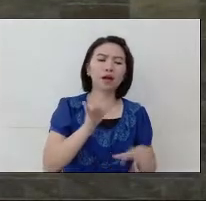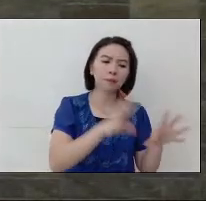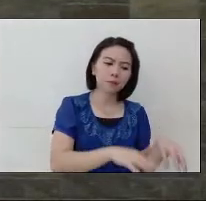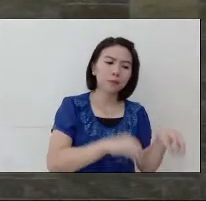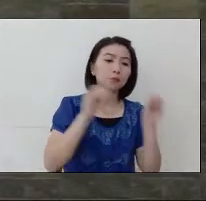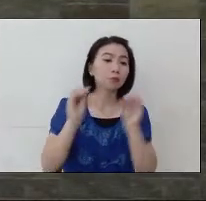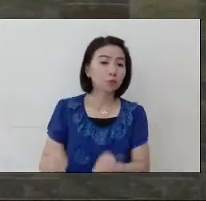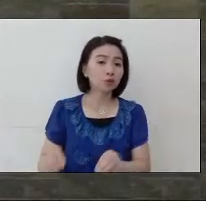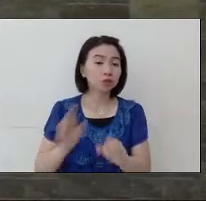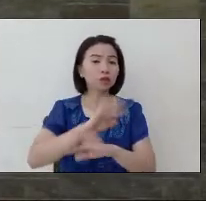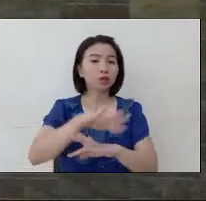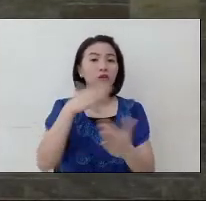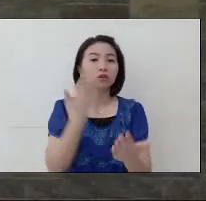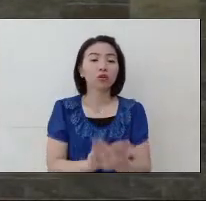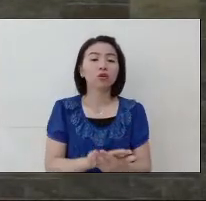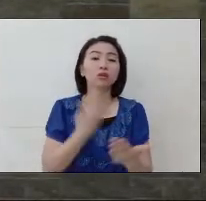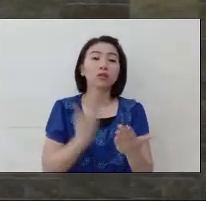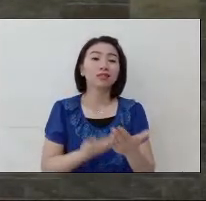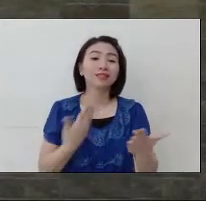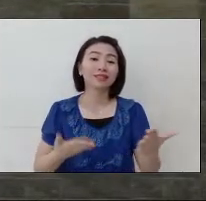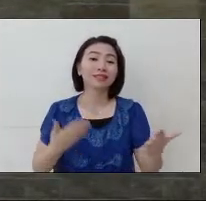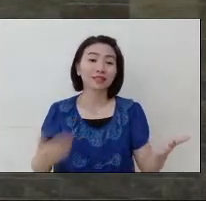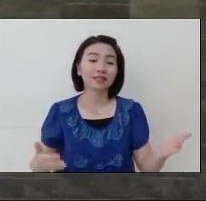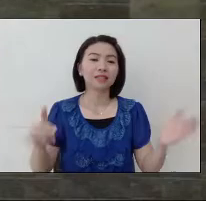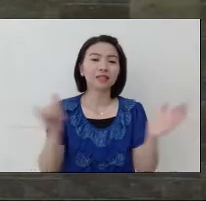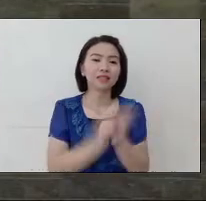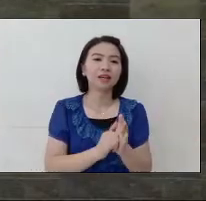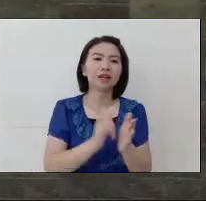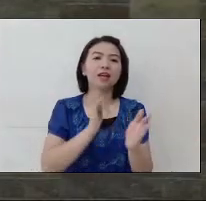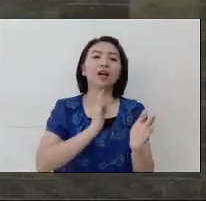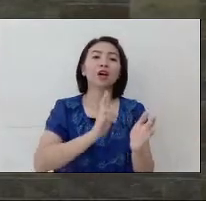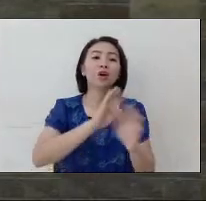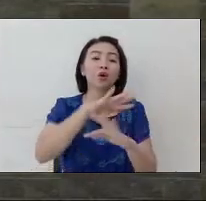all things that are what? True,